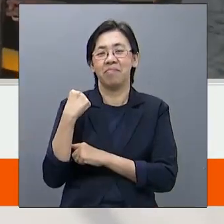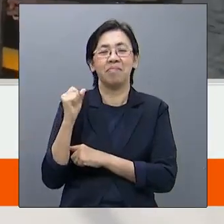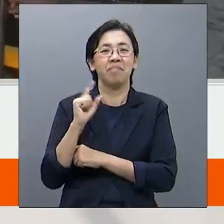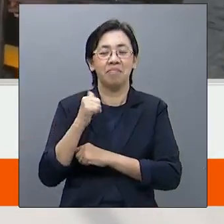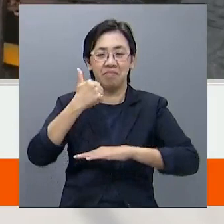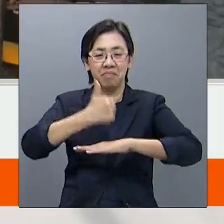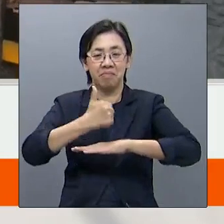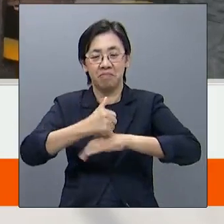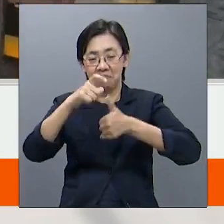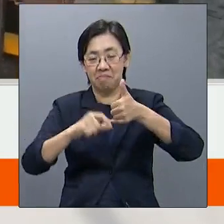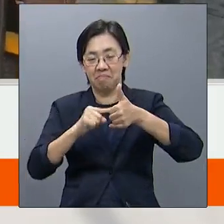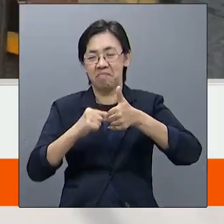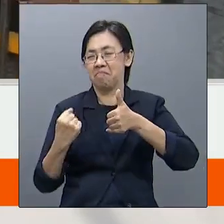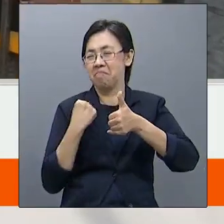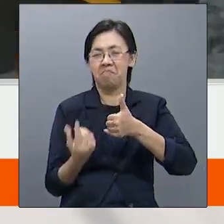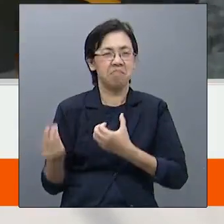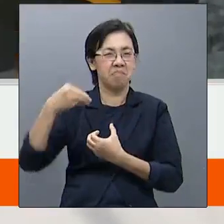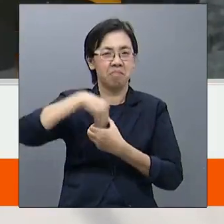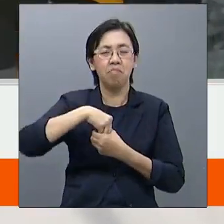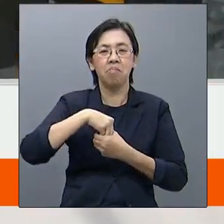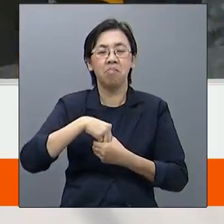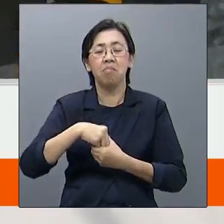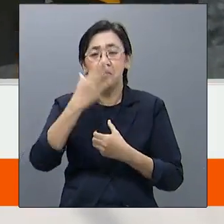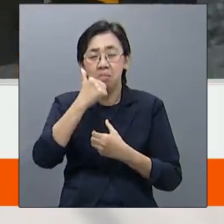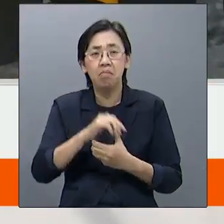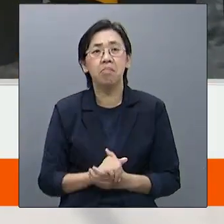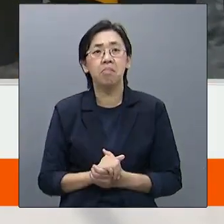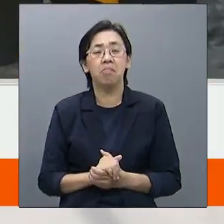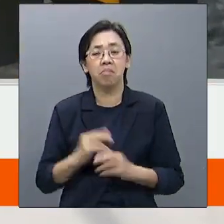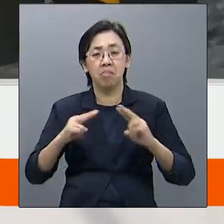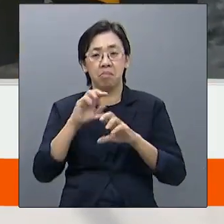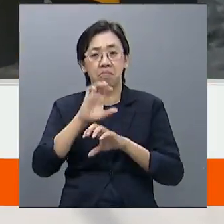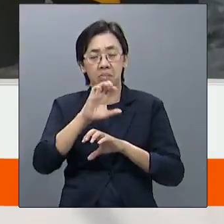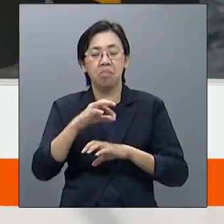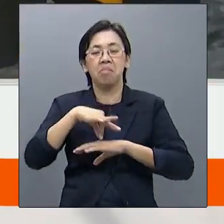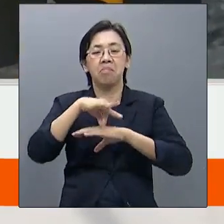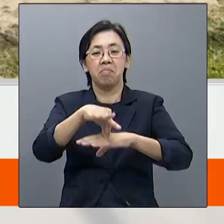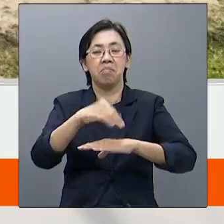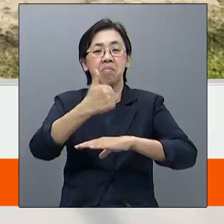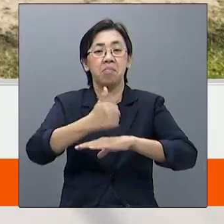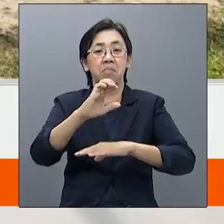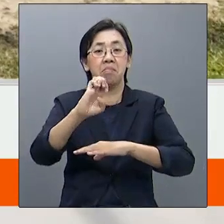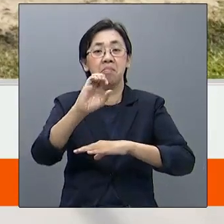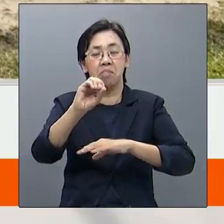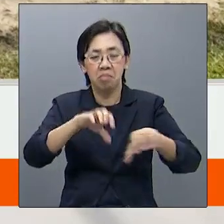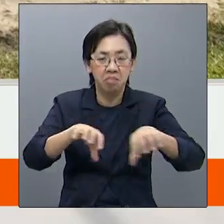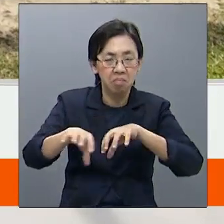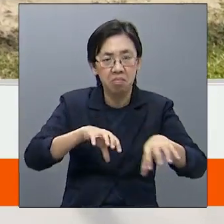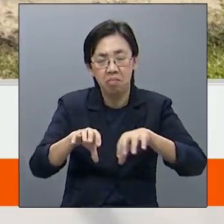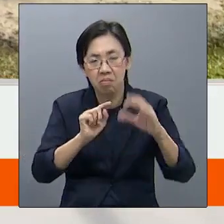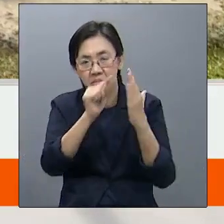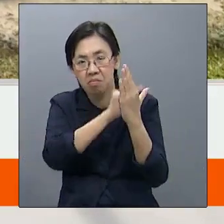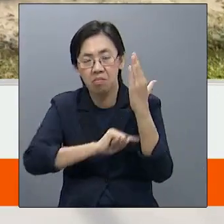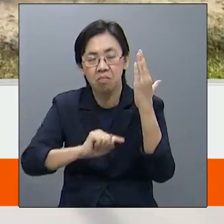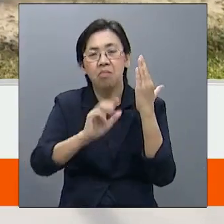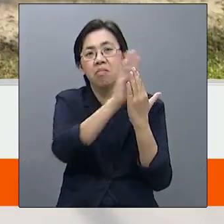บบุคคล 1 ที่ถูกแปงตั้งจากมหาไทยเพื่อเข้าอายบริหารจากการแผ